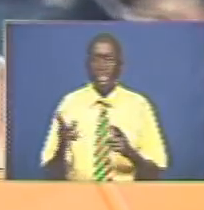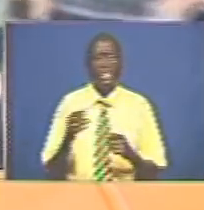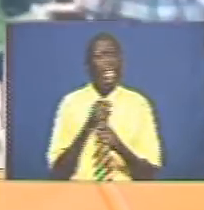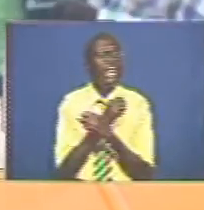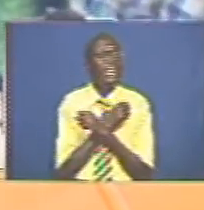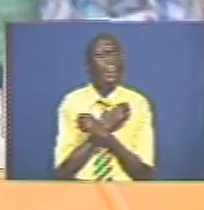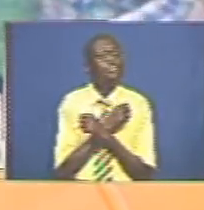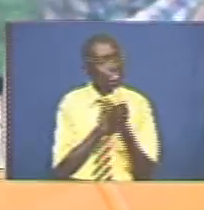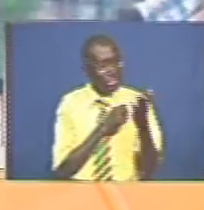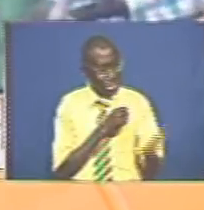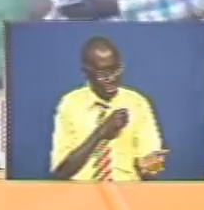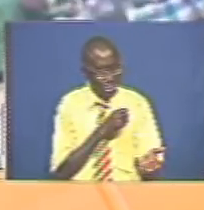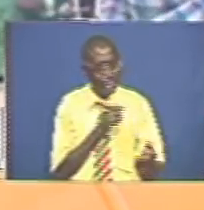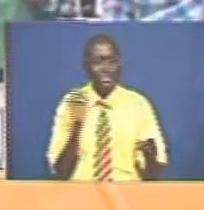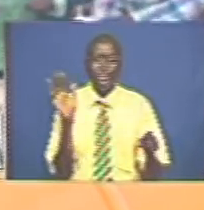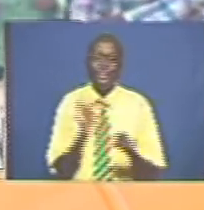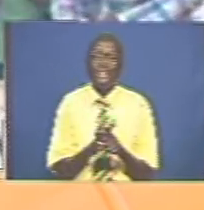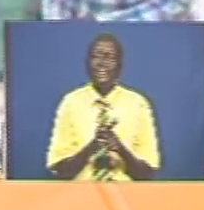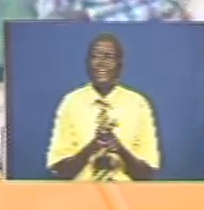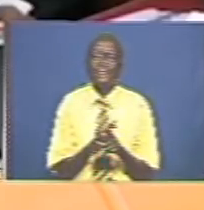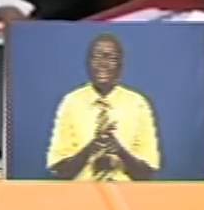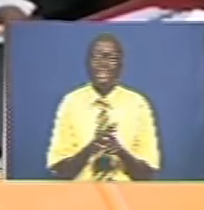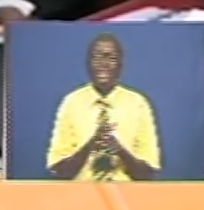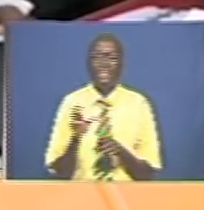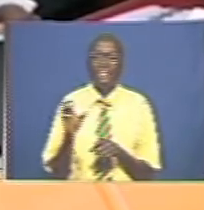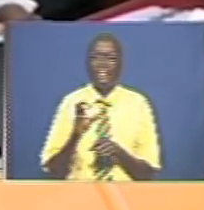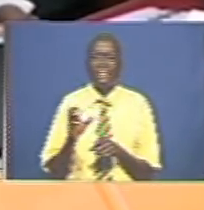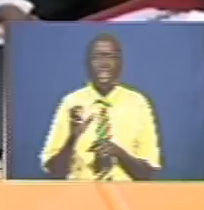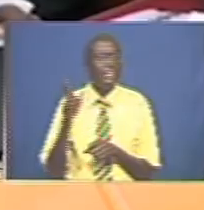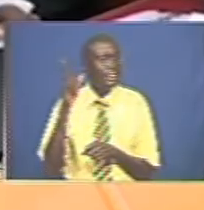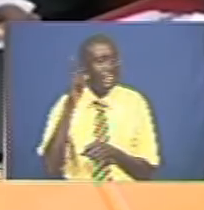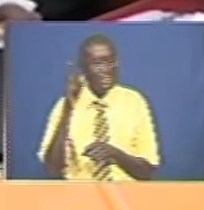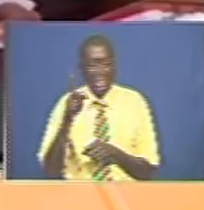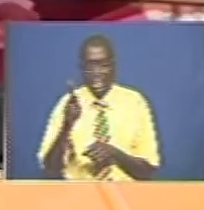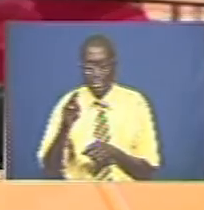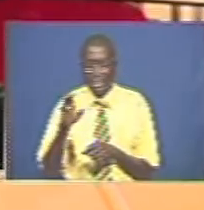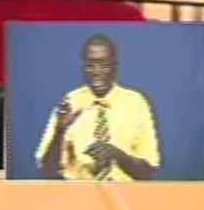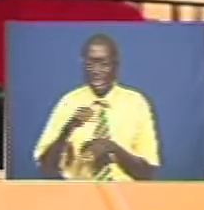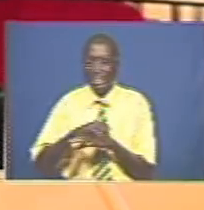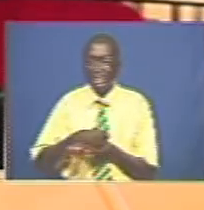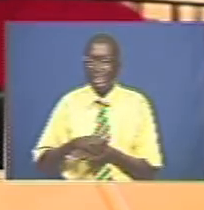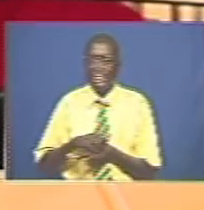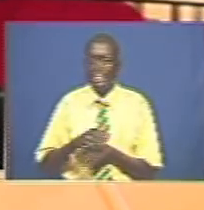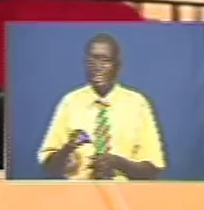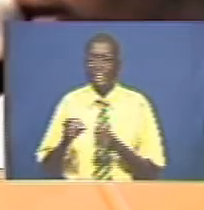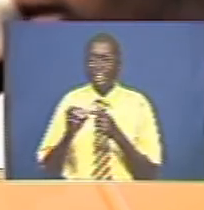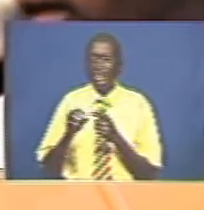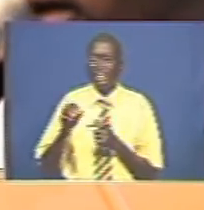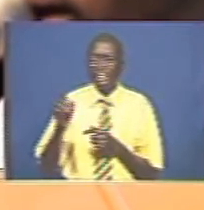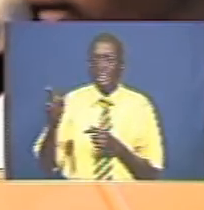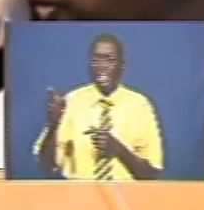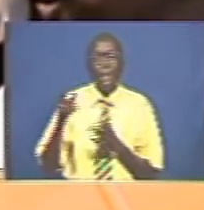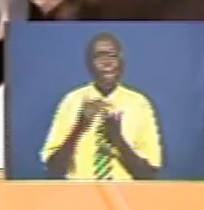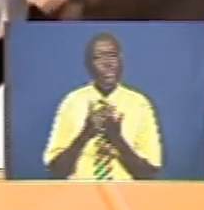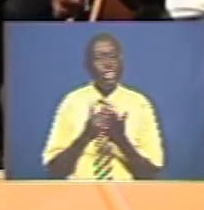Sir Elvis, na wow, pia ni fan wa KBC English Service, especially Sundowner.